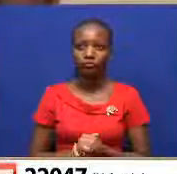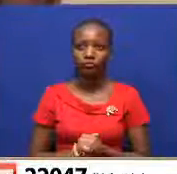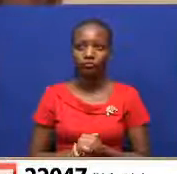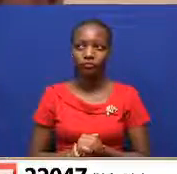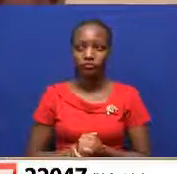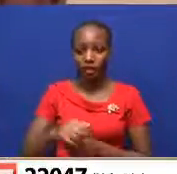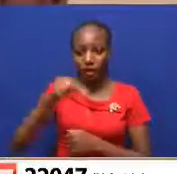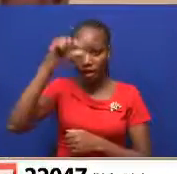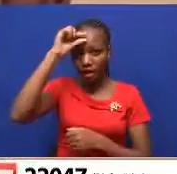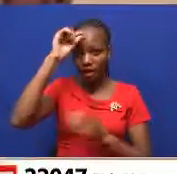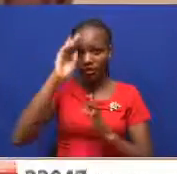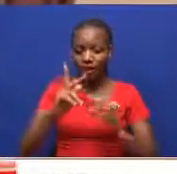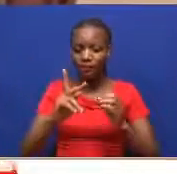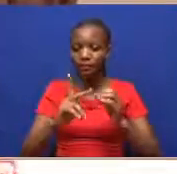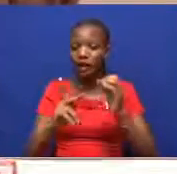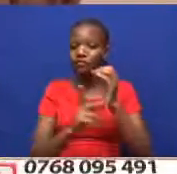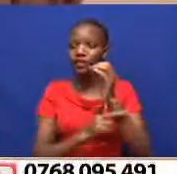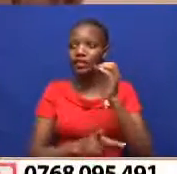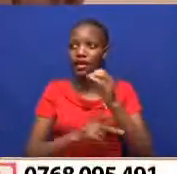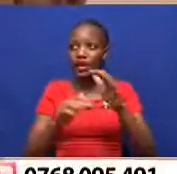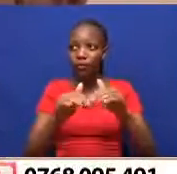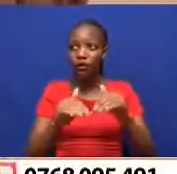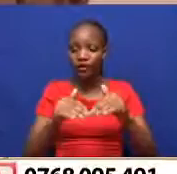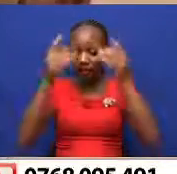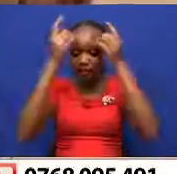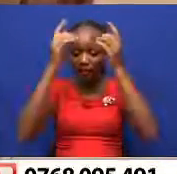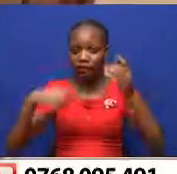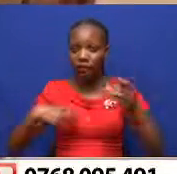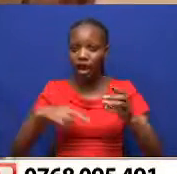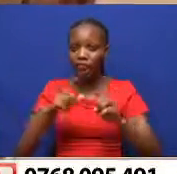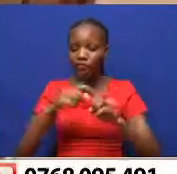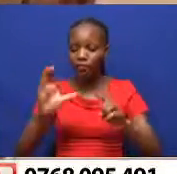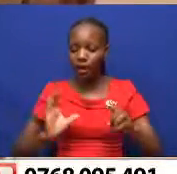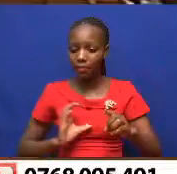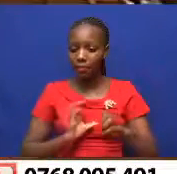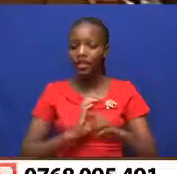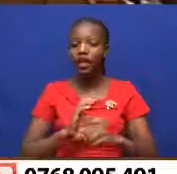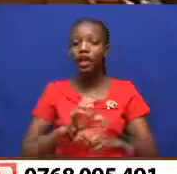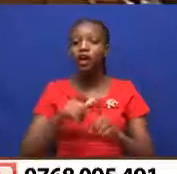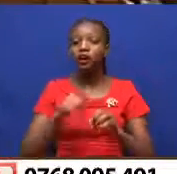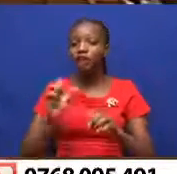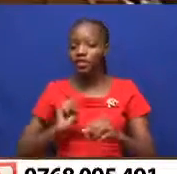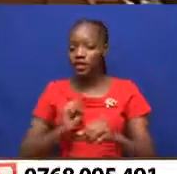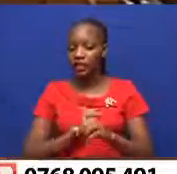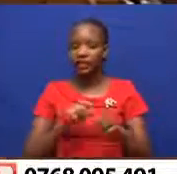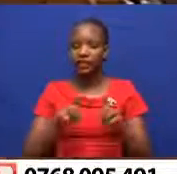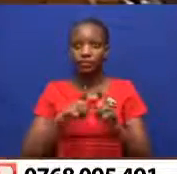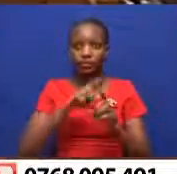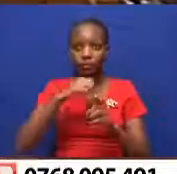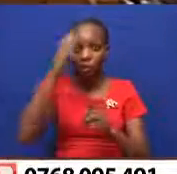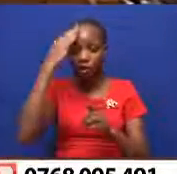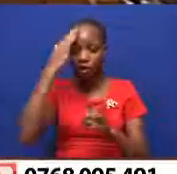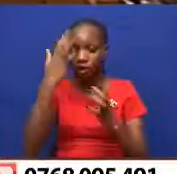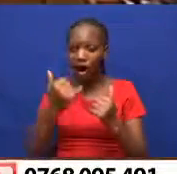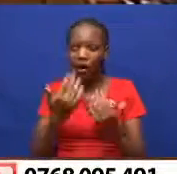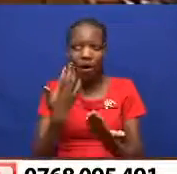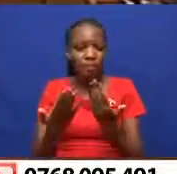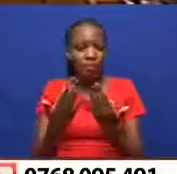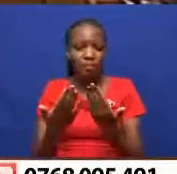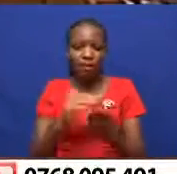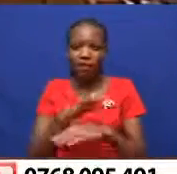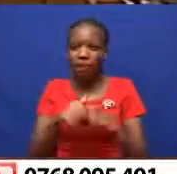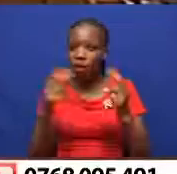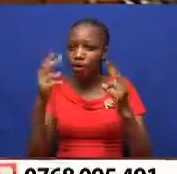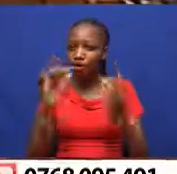Gavana Waiguru akisubiri hatima yake kutoka kwa kamati teule ya seneti, imedhihirika kwamba huenda mchakato